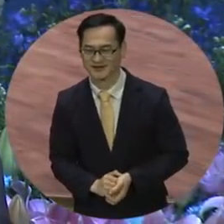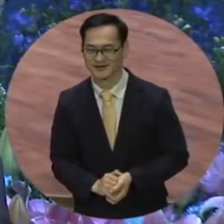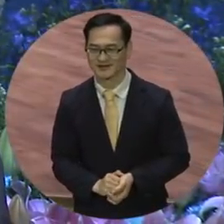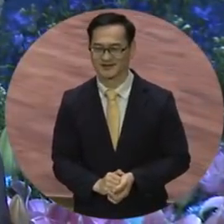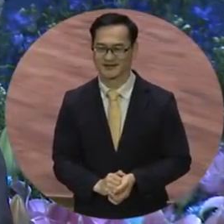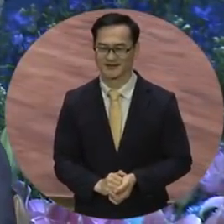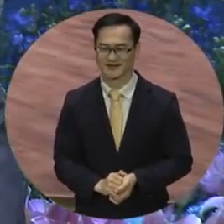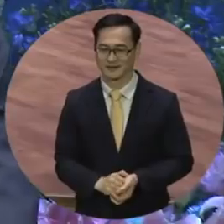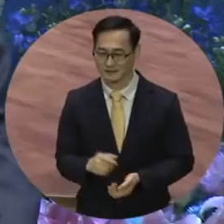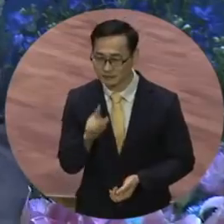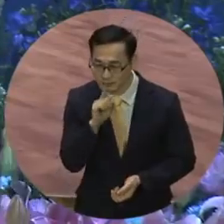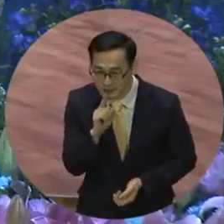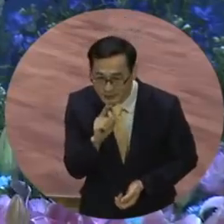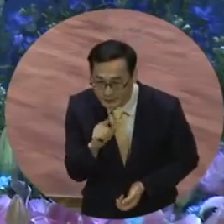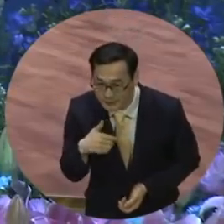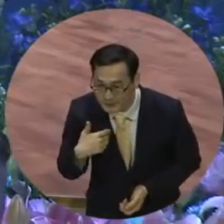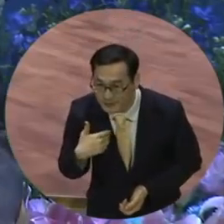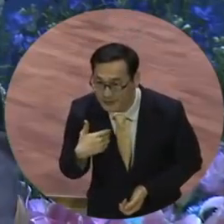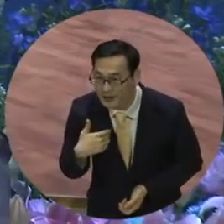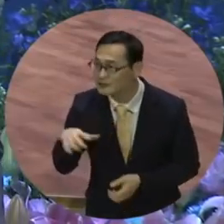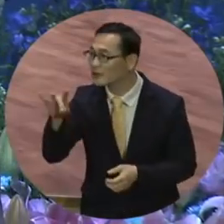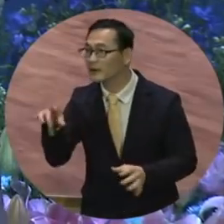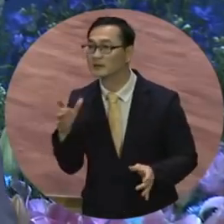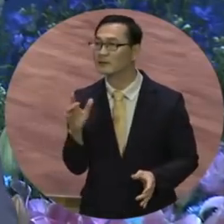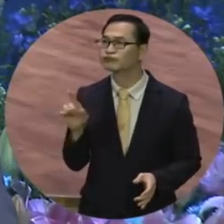이 말을 못 알아들은 사람 집에 가서